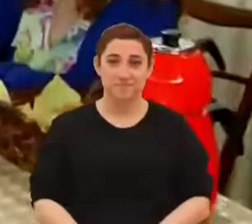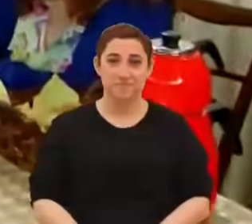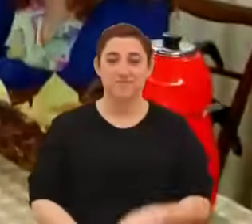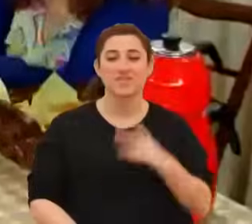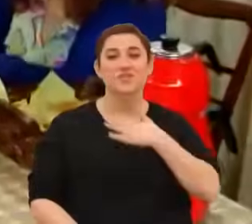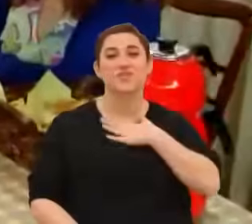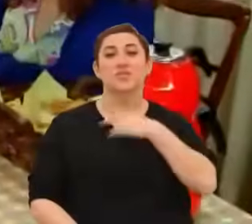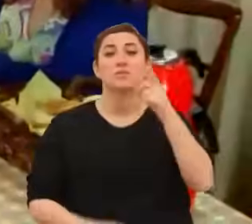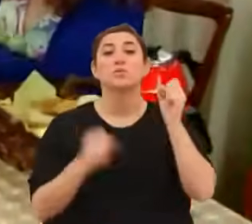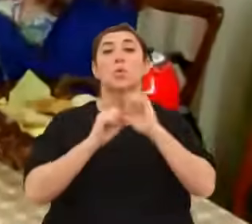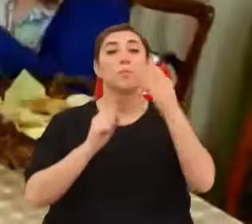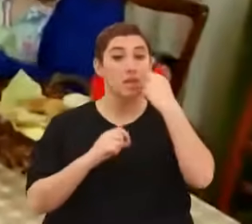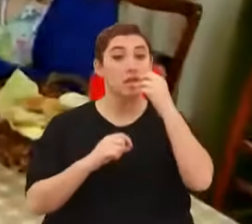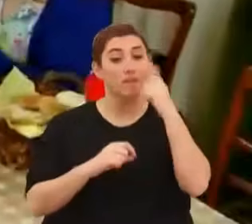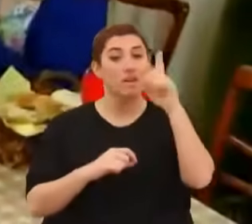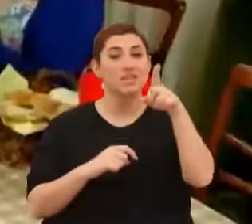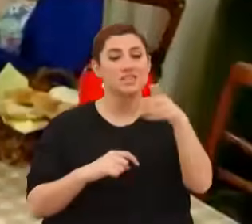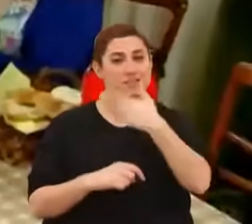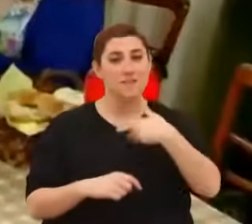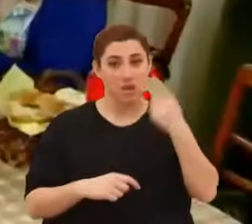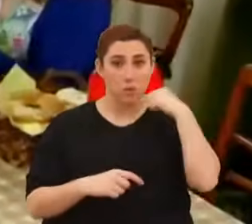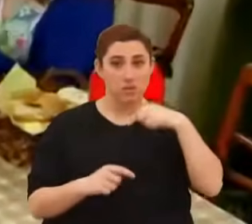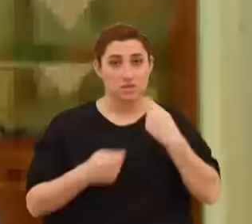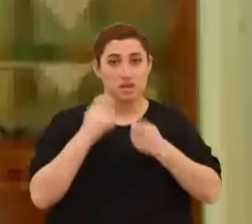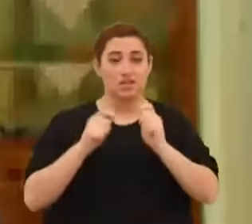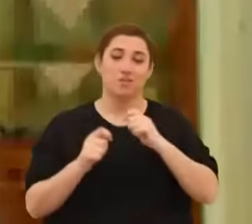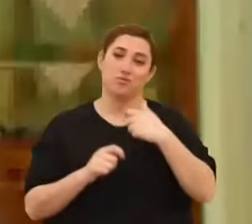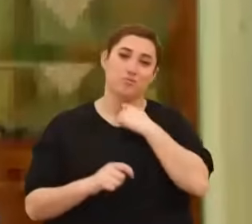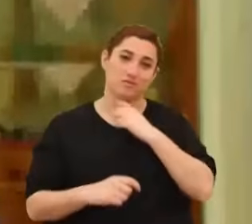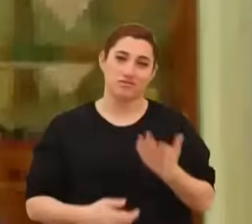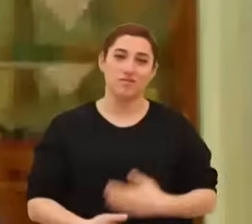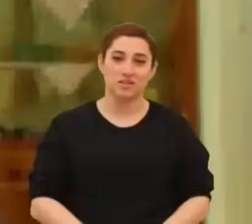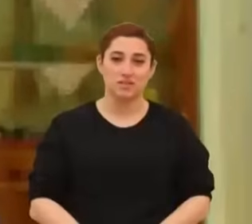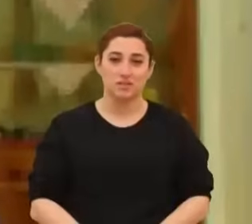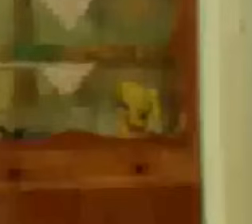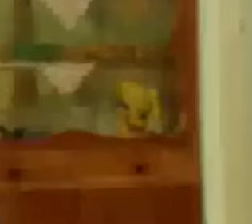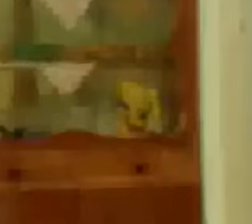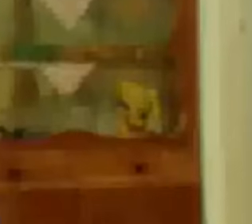Ay canım be. Ay sen soğumadan yesen vallahi sen seversin diye yaptım aşk